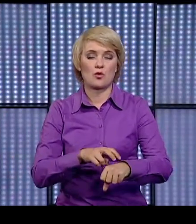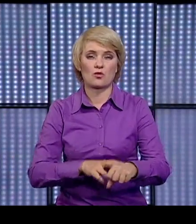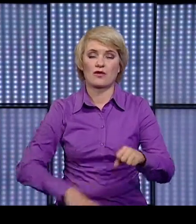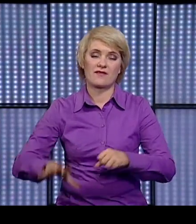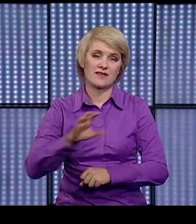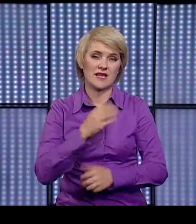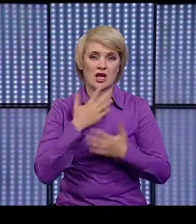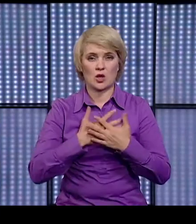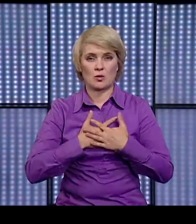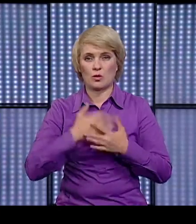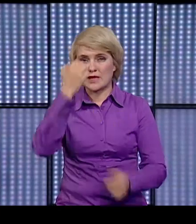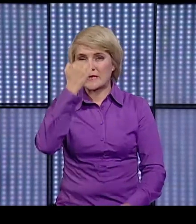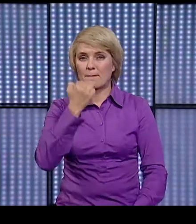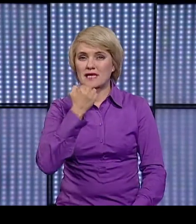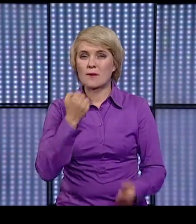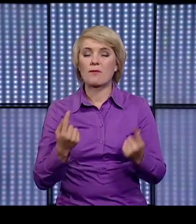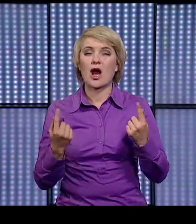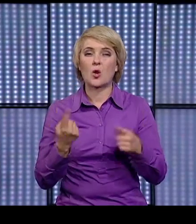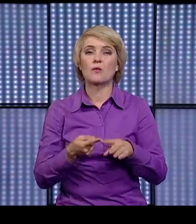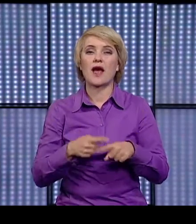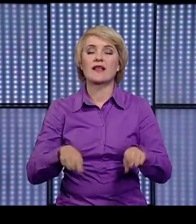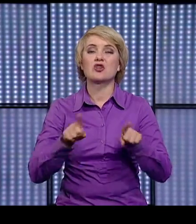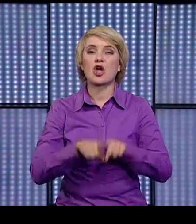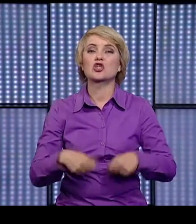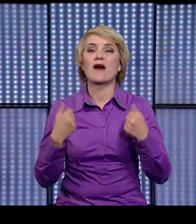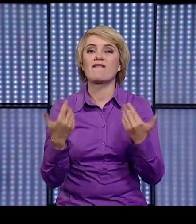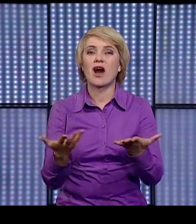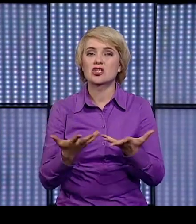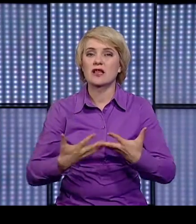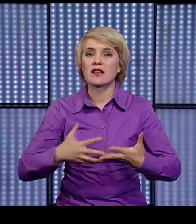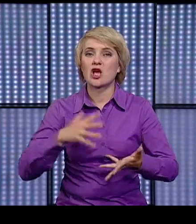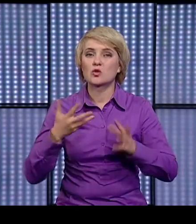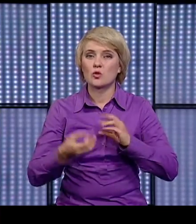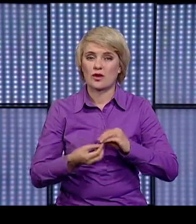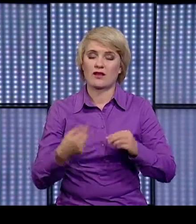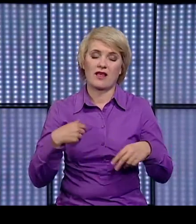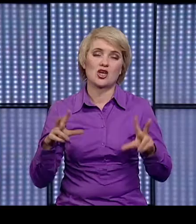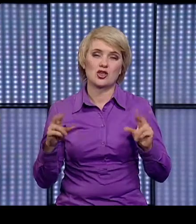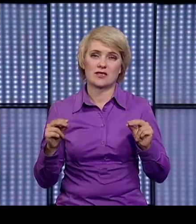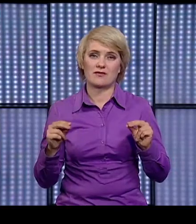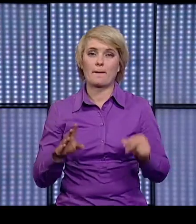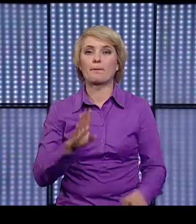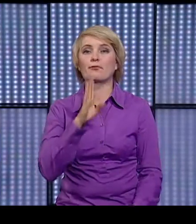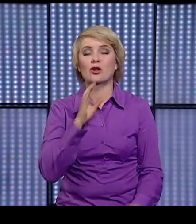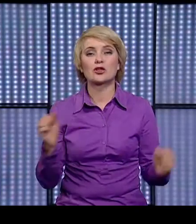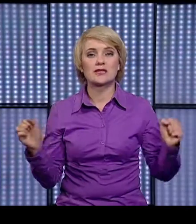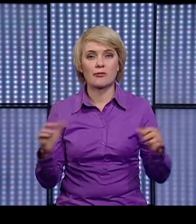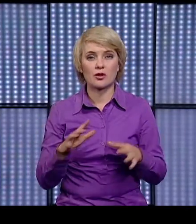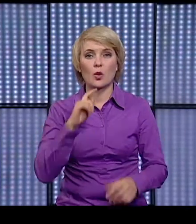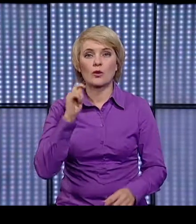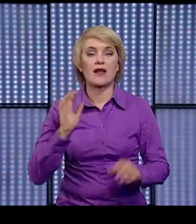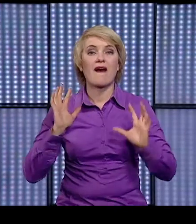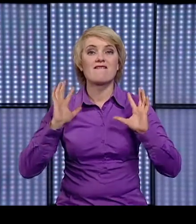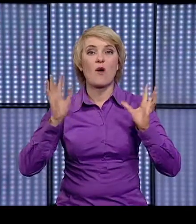всех люблю, спасибо вам огромное, это также ваш результат, и я счастлива. Жіноча збірна України з